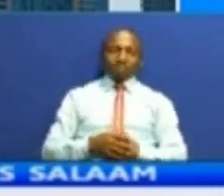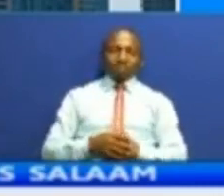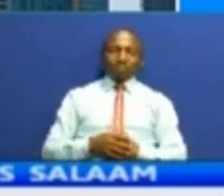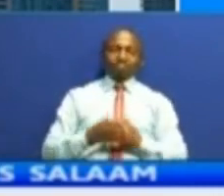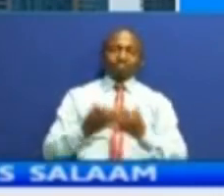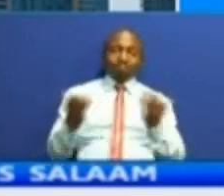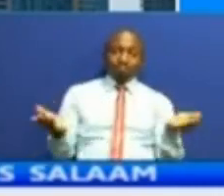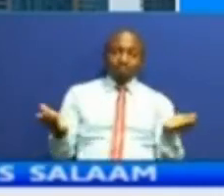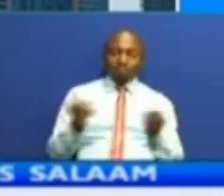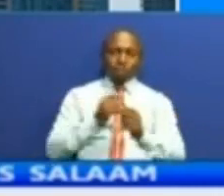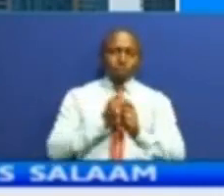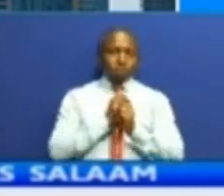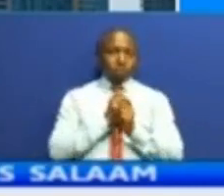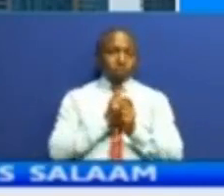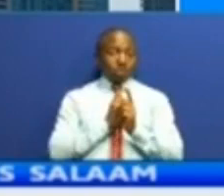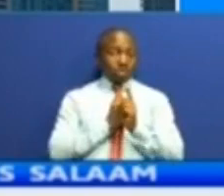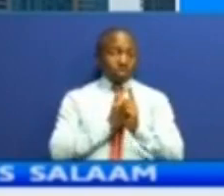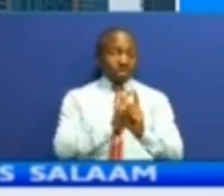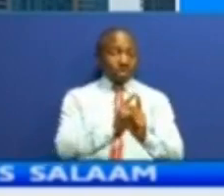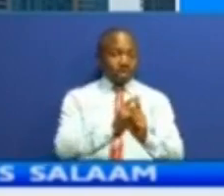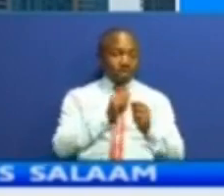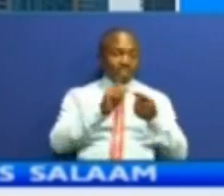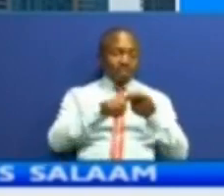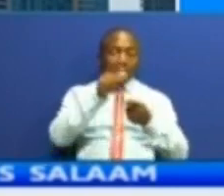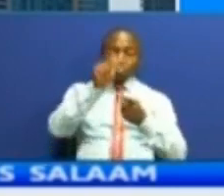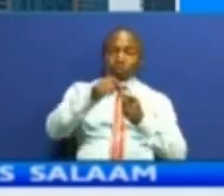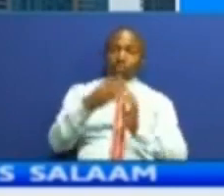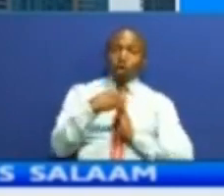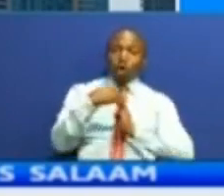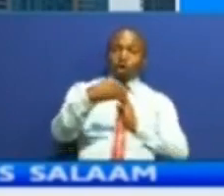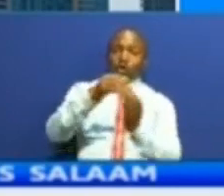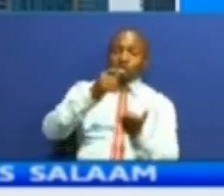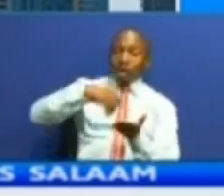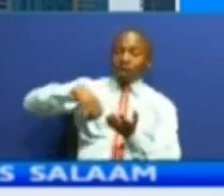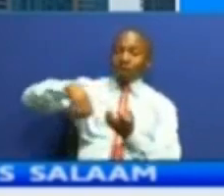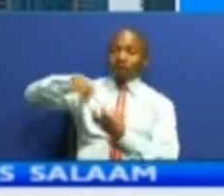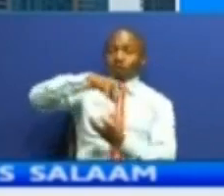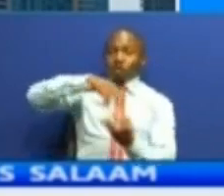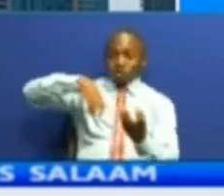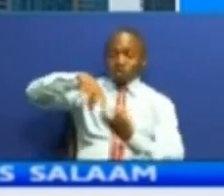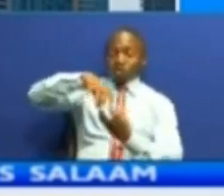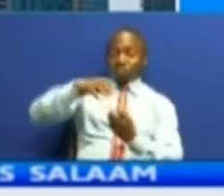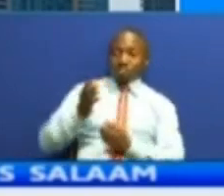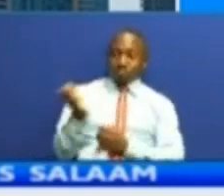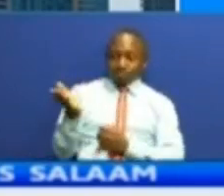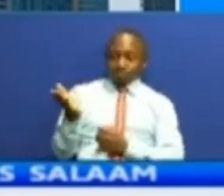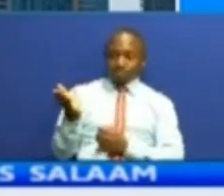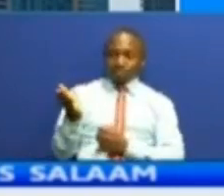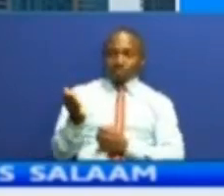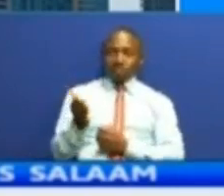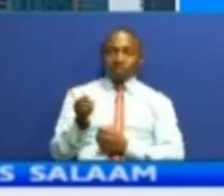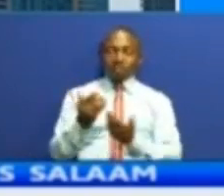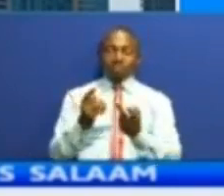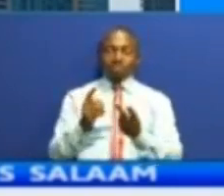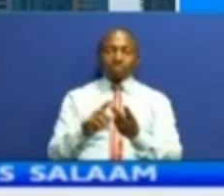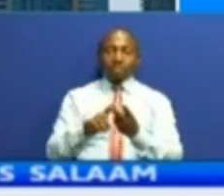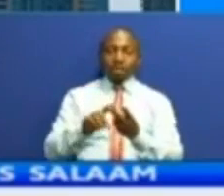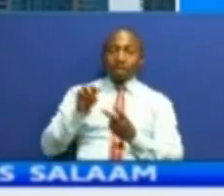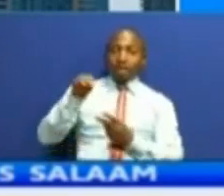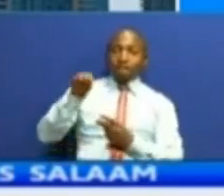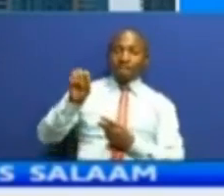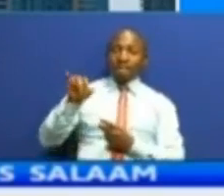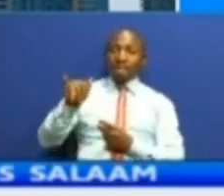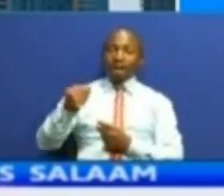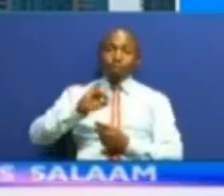Na ukizingatia kwamba aliyeongoza vurugu hizi ni aliyekuwa meya wa jiji la